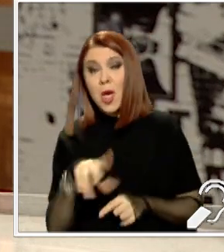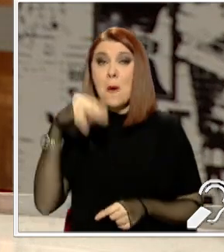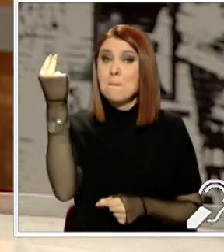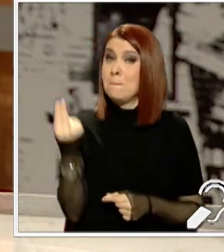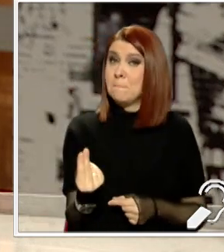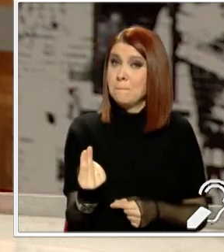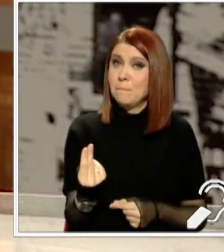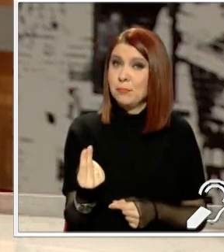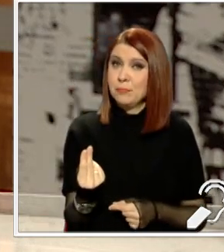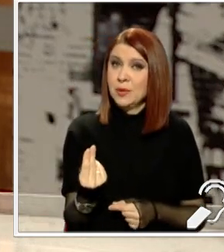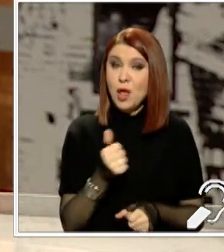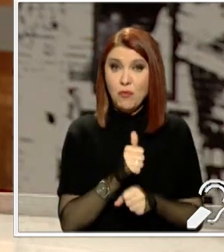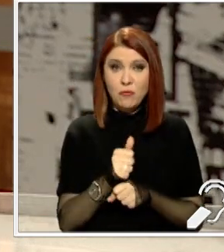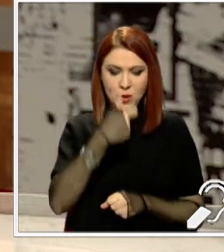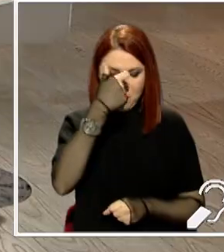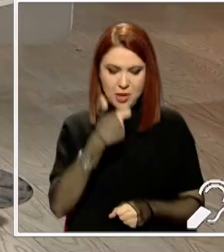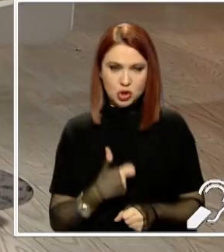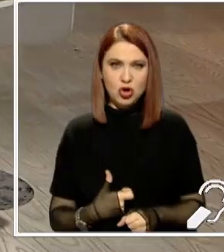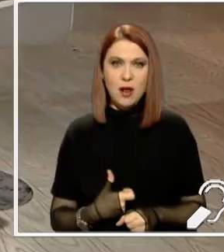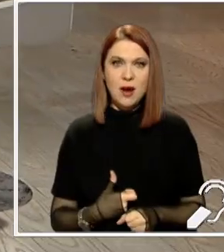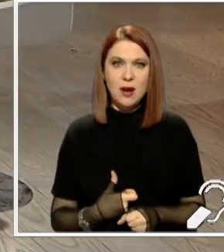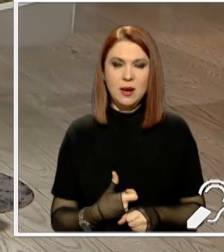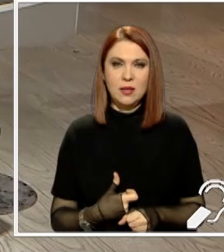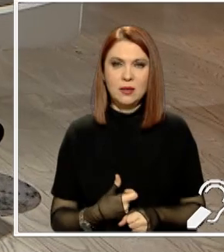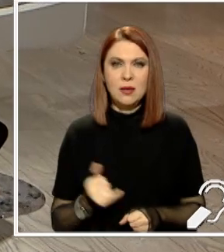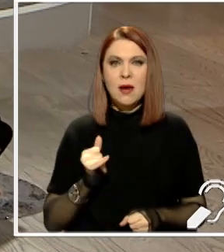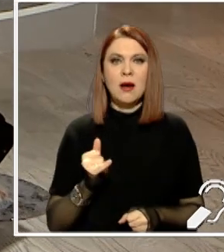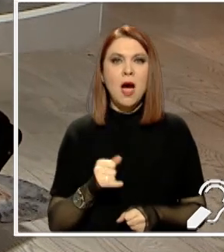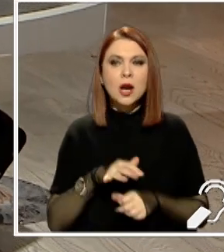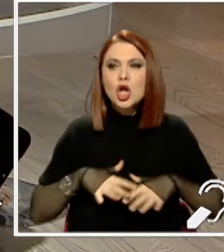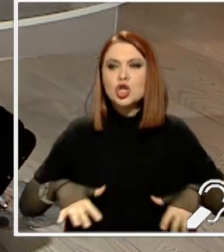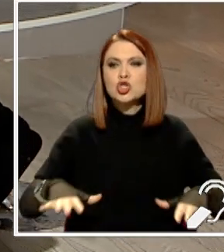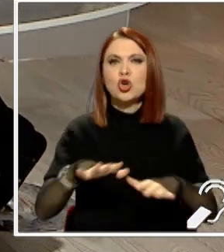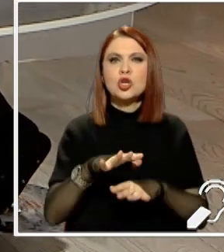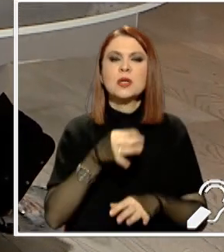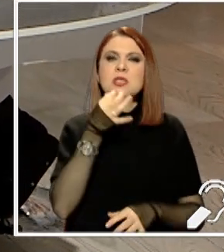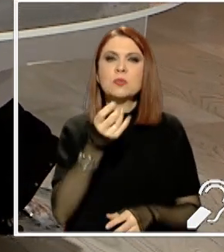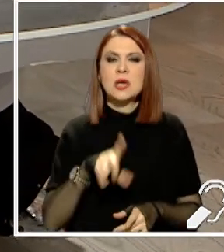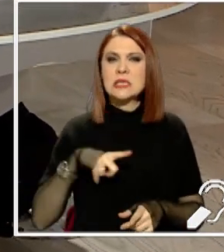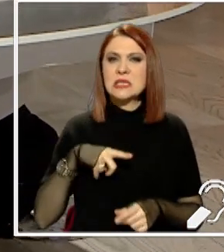binele foarte individualist, care în societatea de consum îți spune